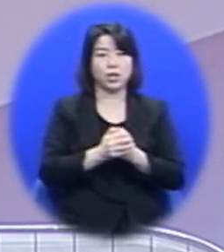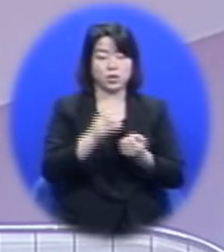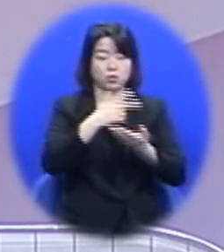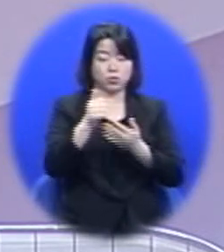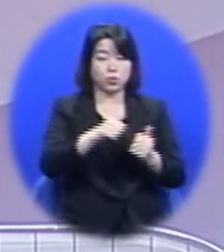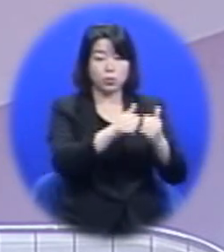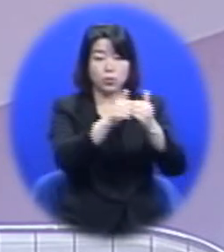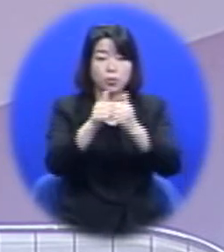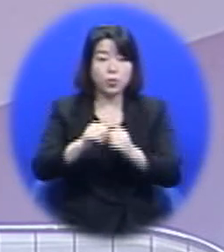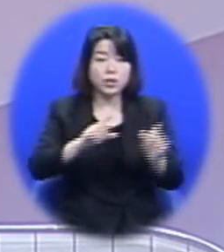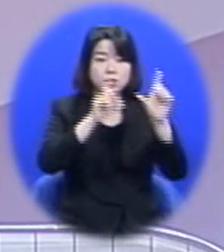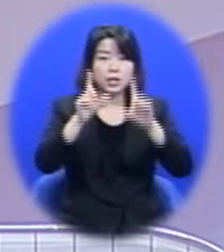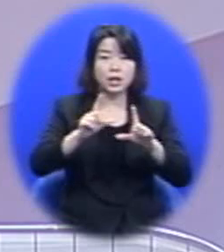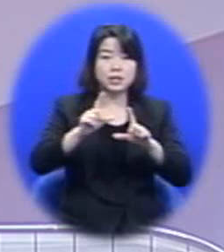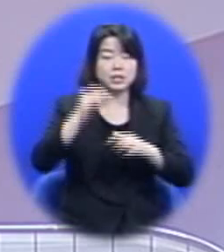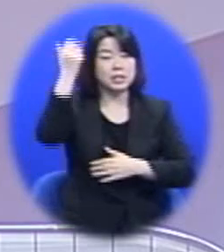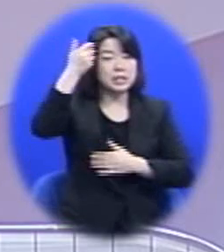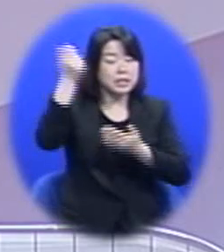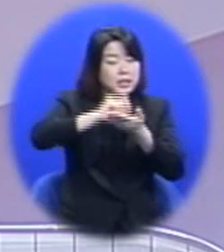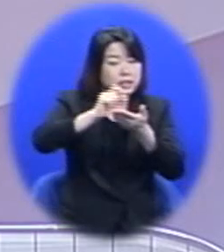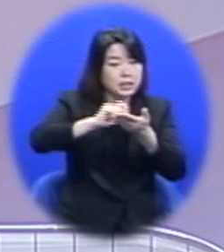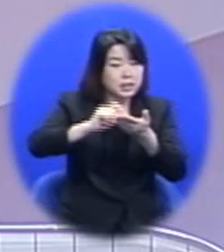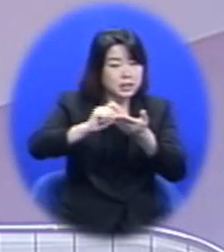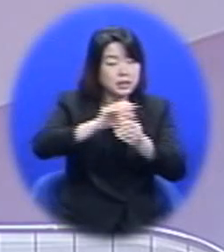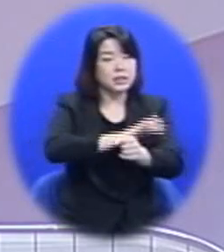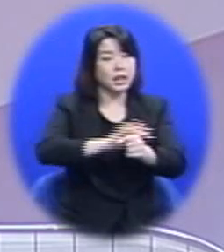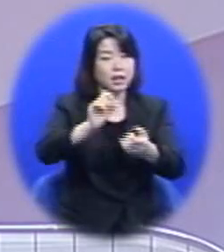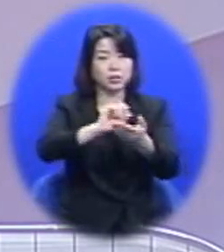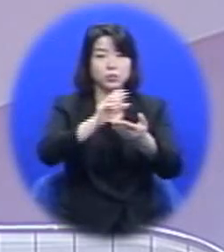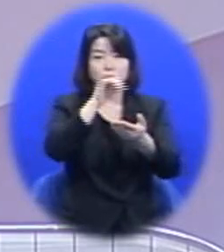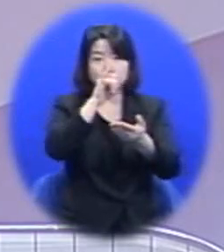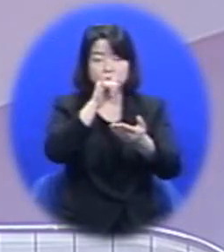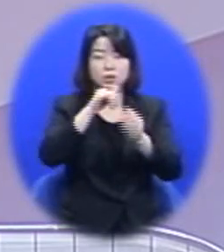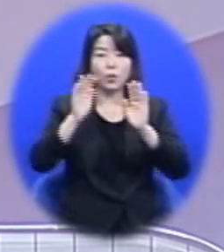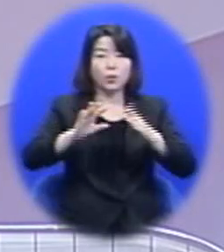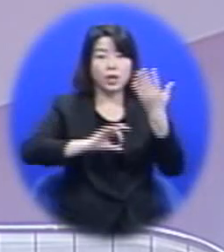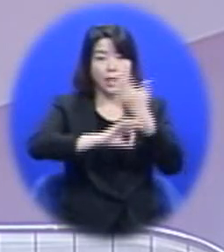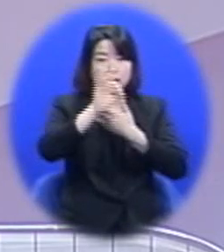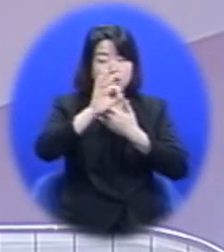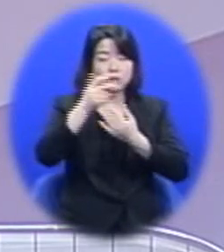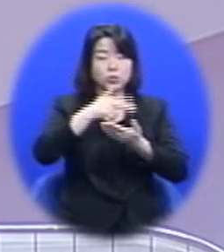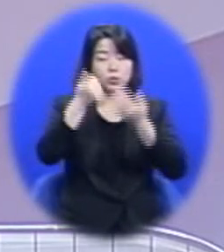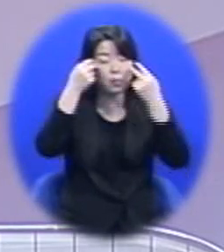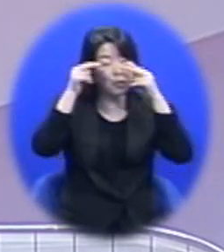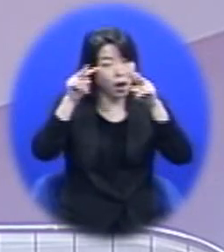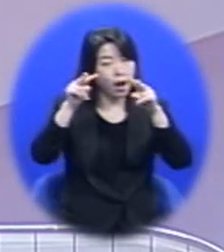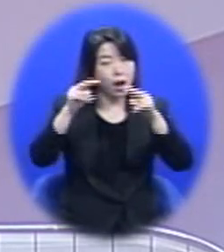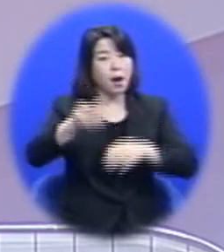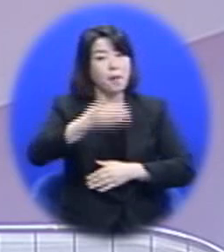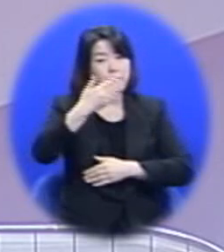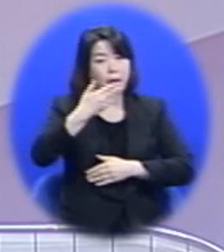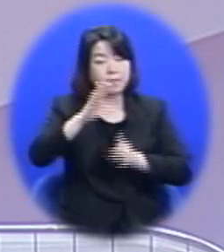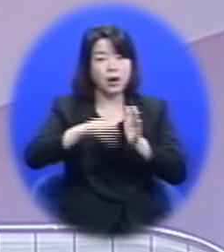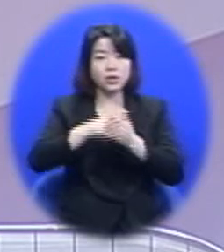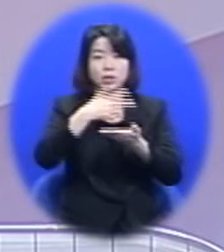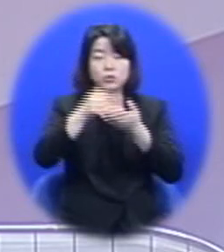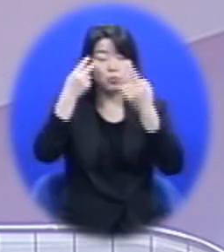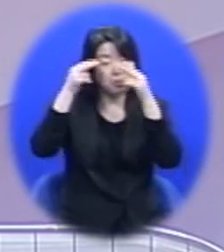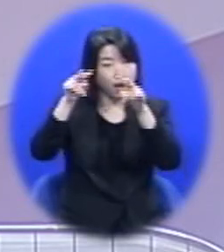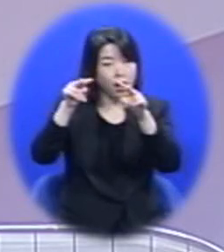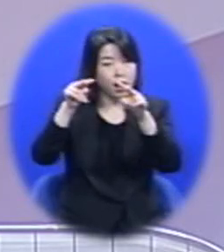살았는지, 정말 영성일기는 제대로 썼는지, 오늘 아침에 주님 바라보았는지, 밥 먹을 때 주님